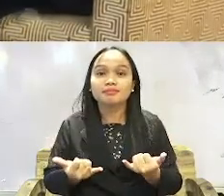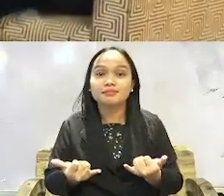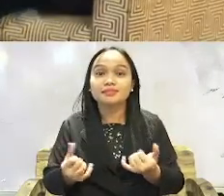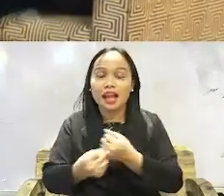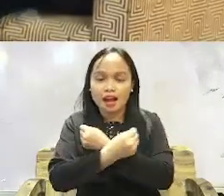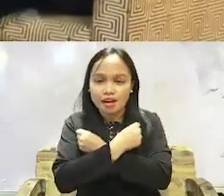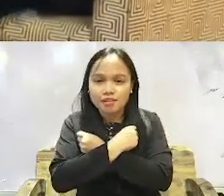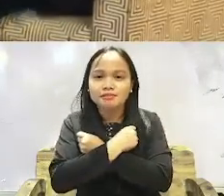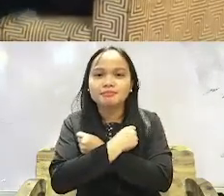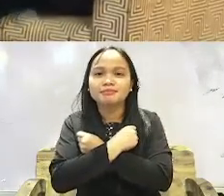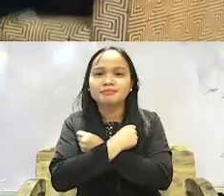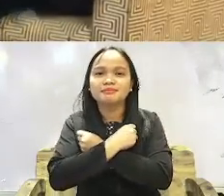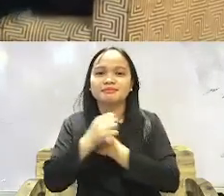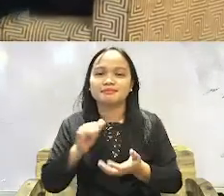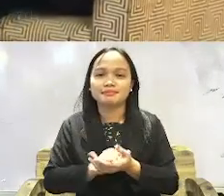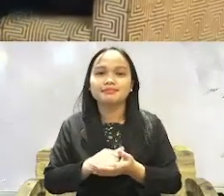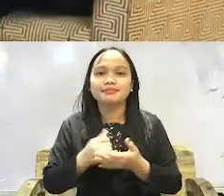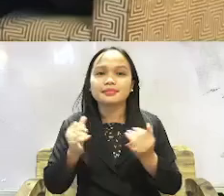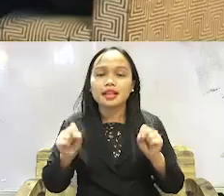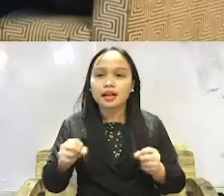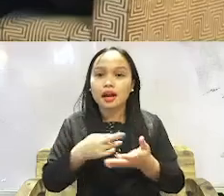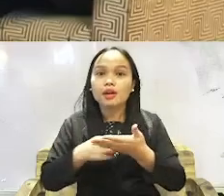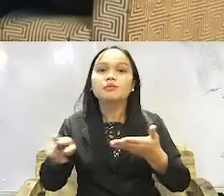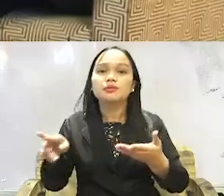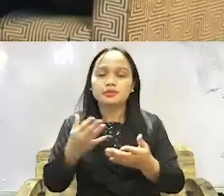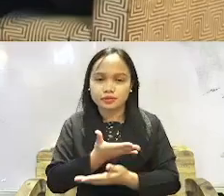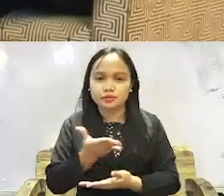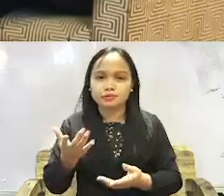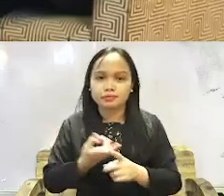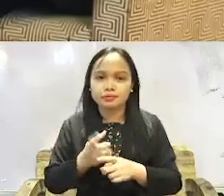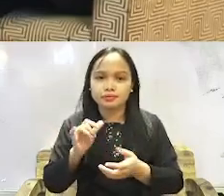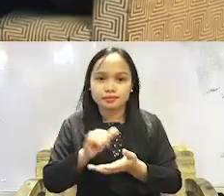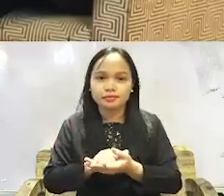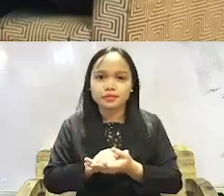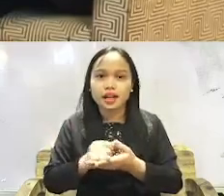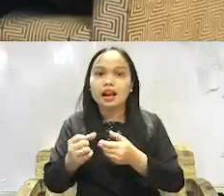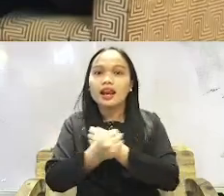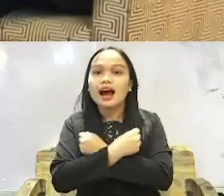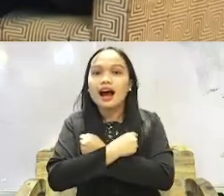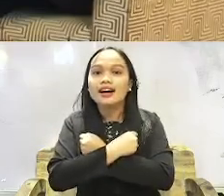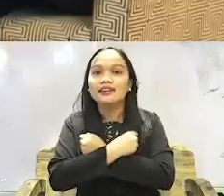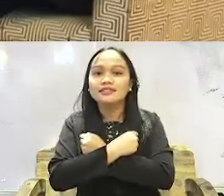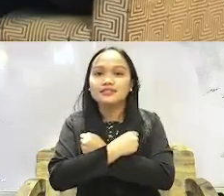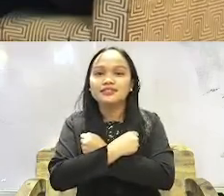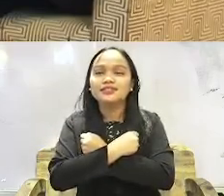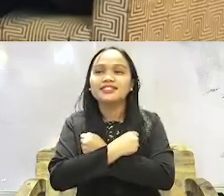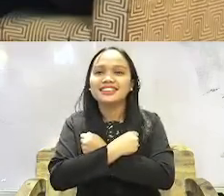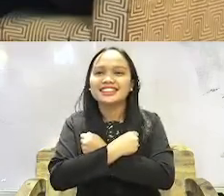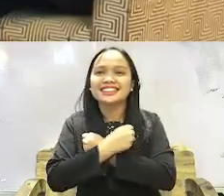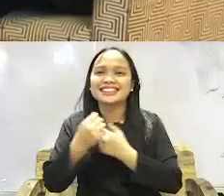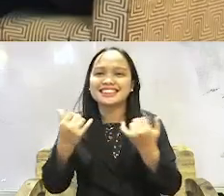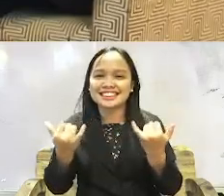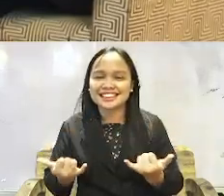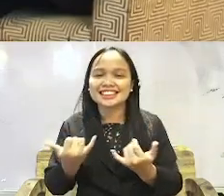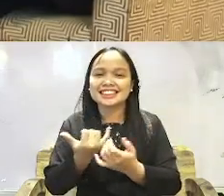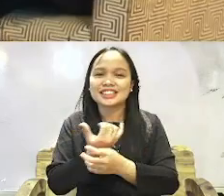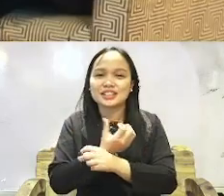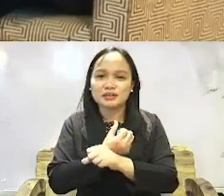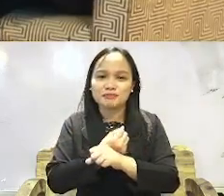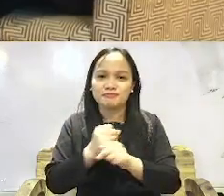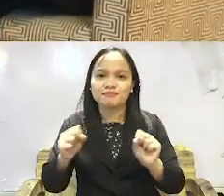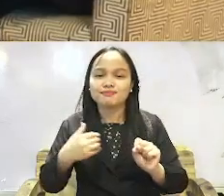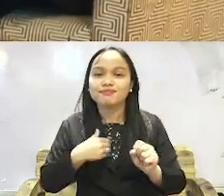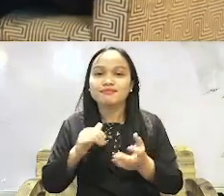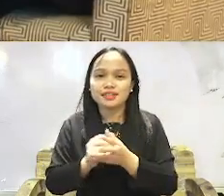na mag-aalis sa'yo sa ganyang kalagayan. Kaya gusto ko yung ano yun, Love Lifted Me. That song, Love Lifted Me, is a very